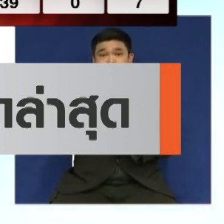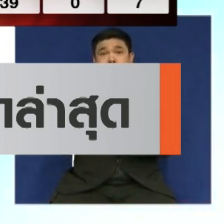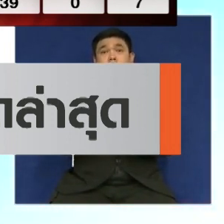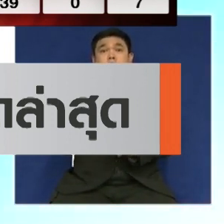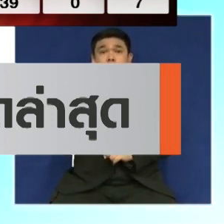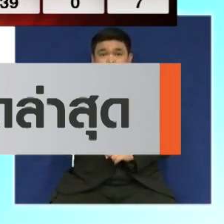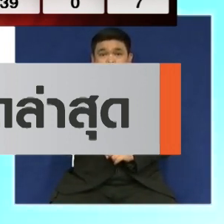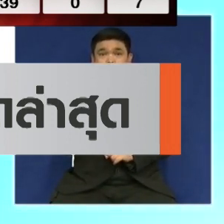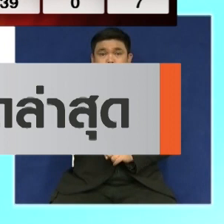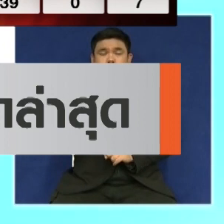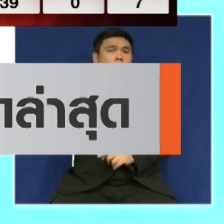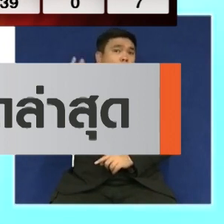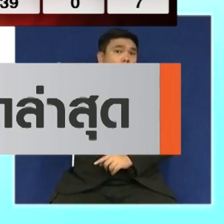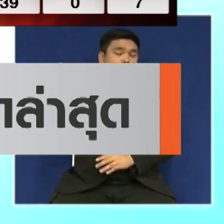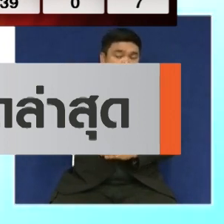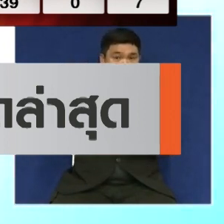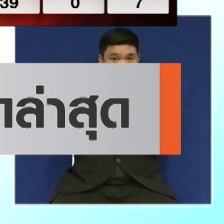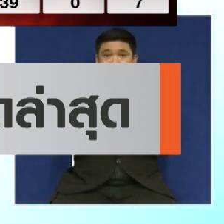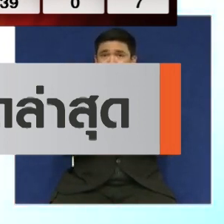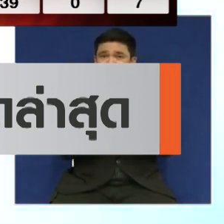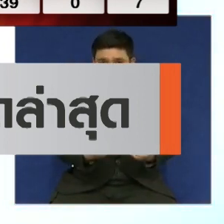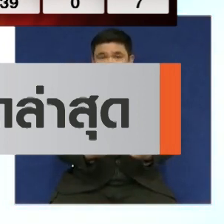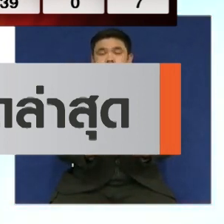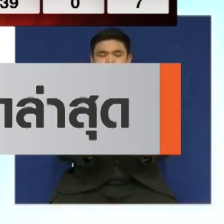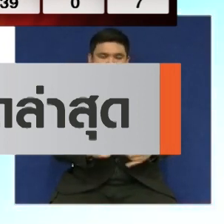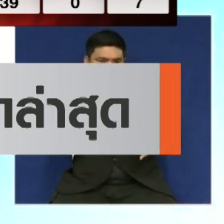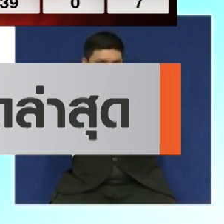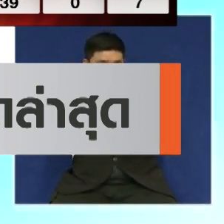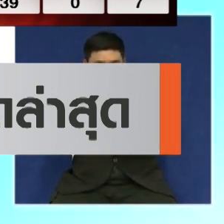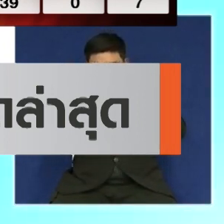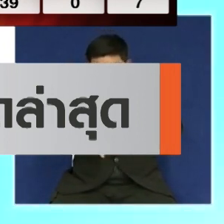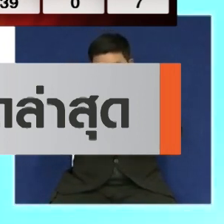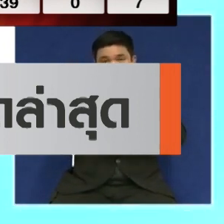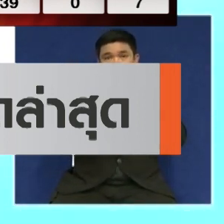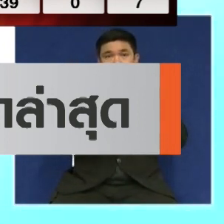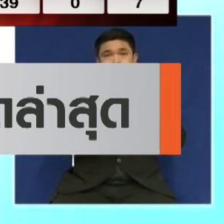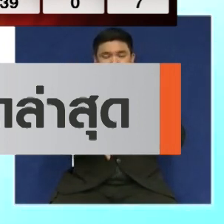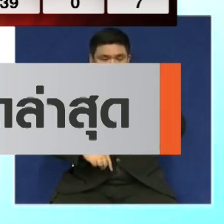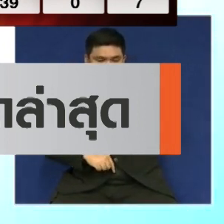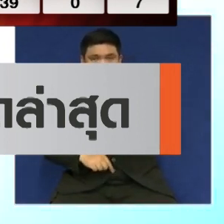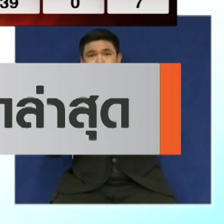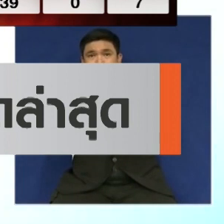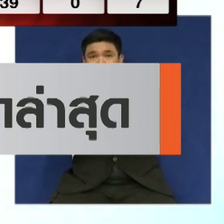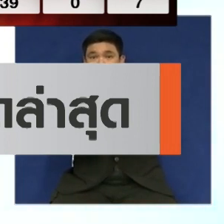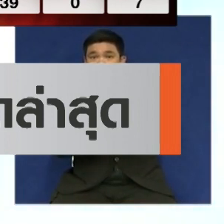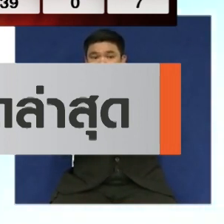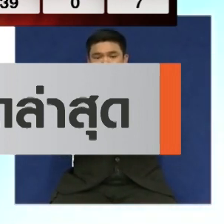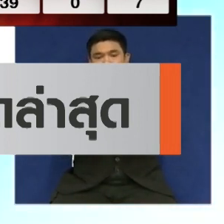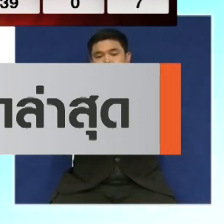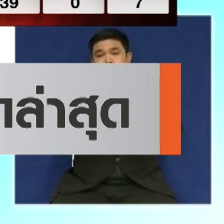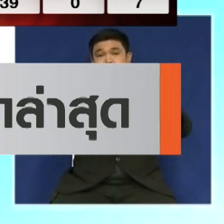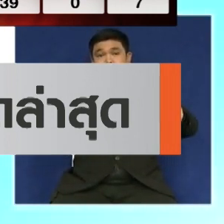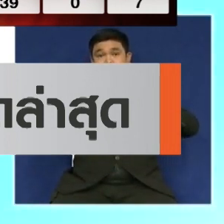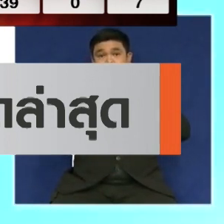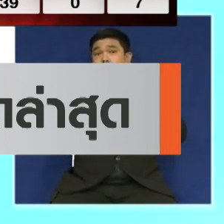คมตั้งแต่วันนั้นเป็นต้นมาขณะนี้เราก็มีการสอบสวนและควบคุมโรคทั้งในจุดที่เกิดเหตุแล้วก็วงกว้างมากขึ้น